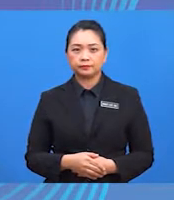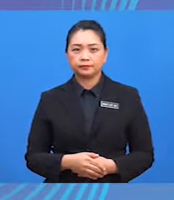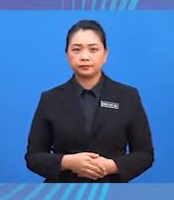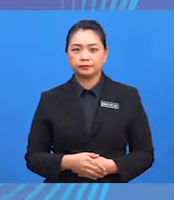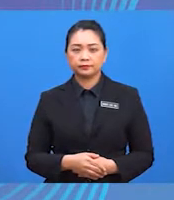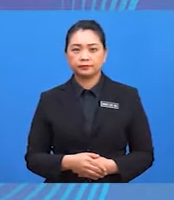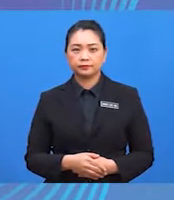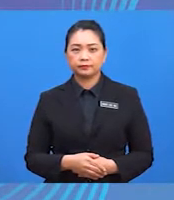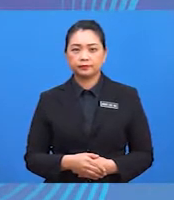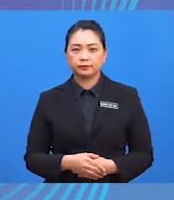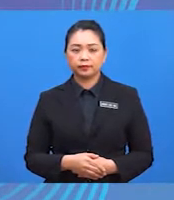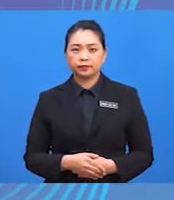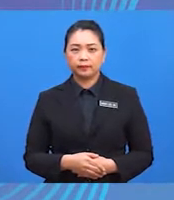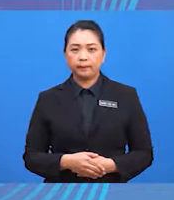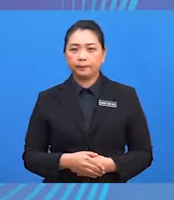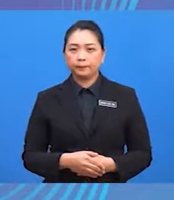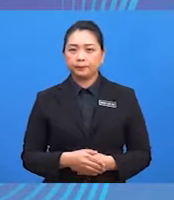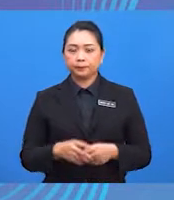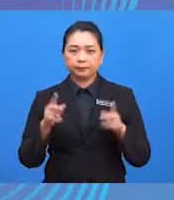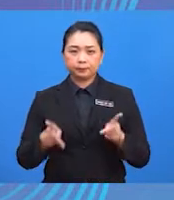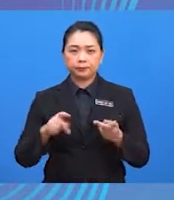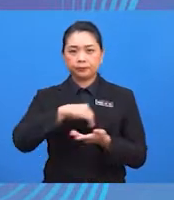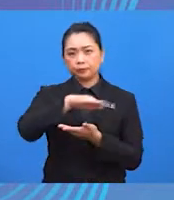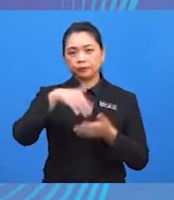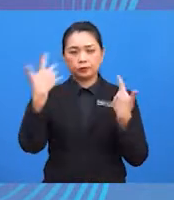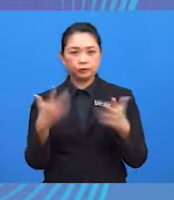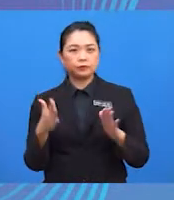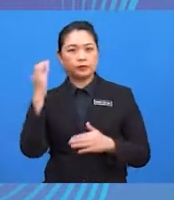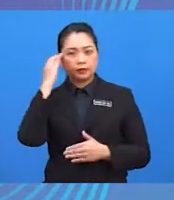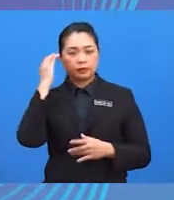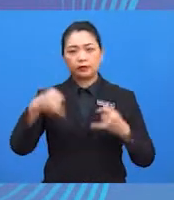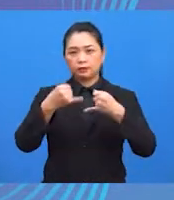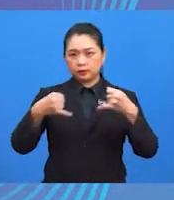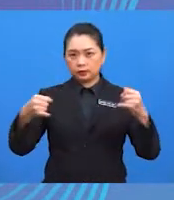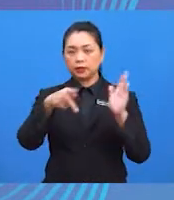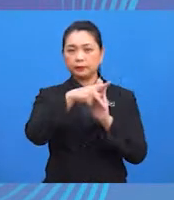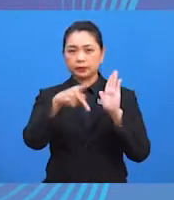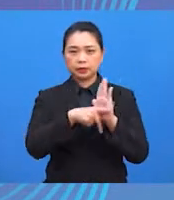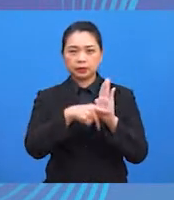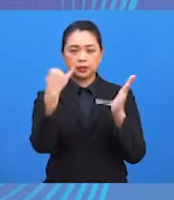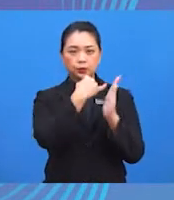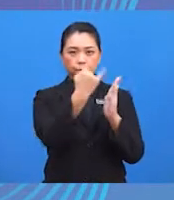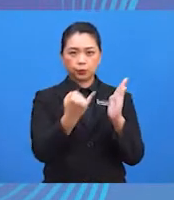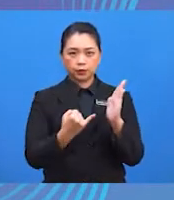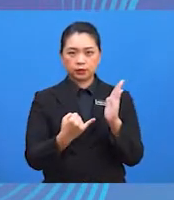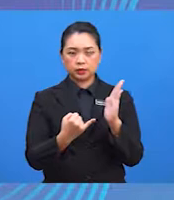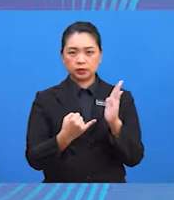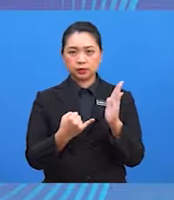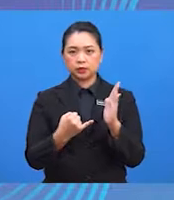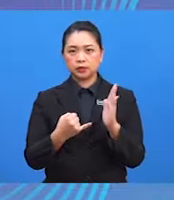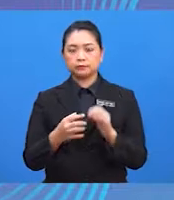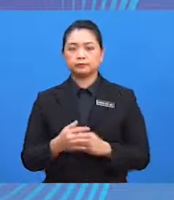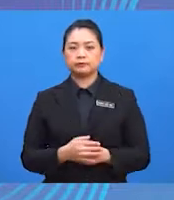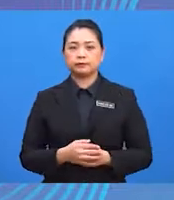Sekarang, pelajar-pelajar semua telah mengenali jenis prinsip lukisan, jenis palet